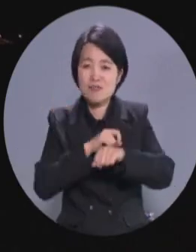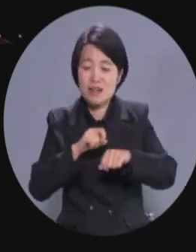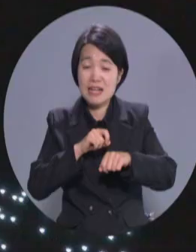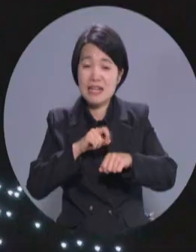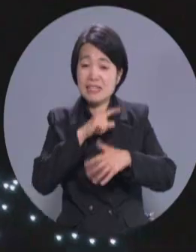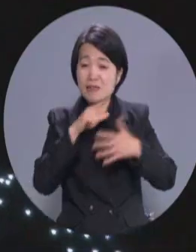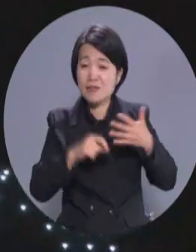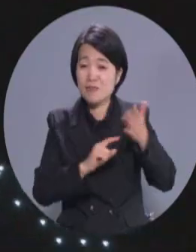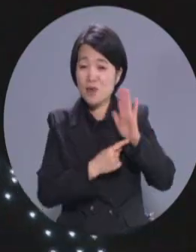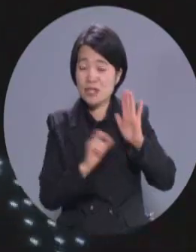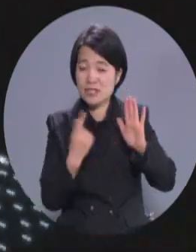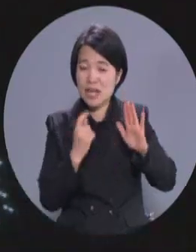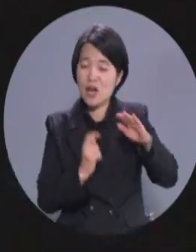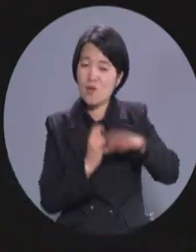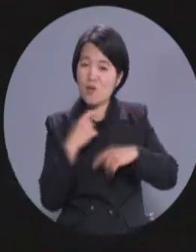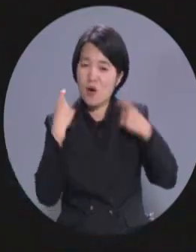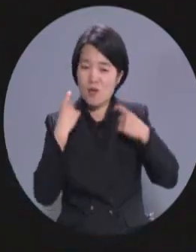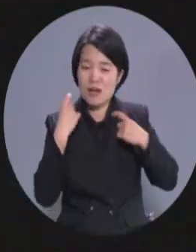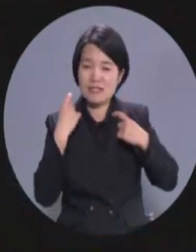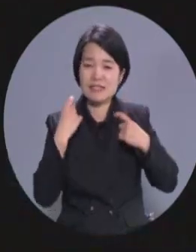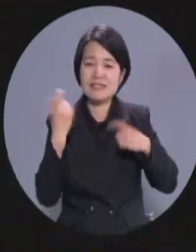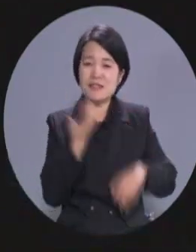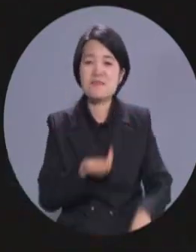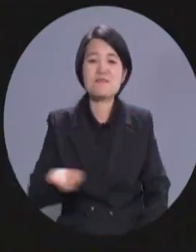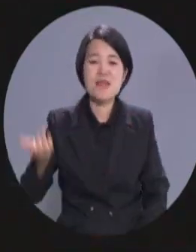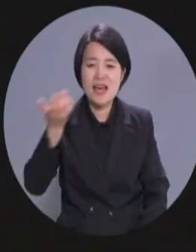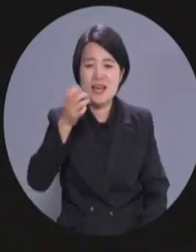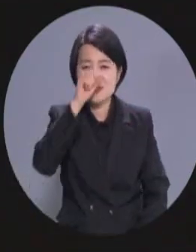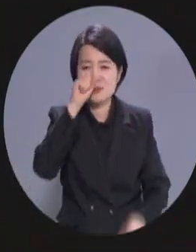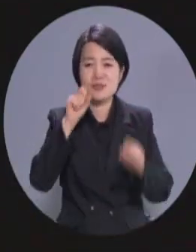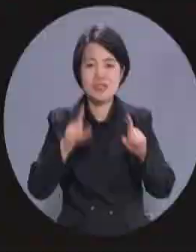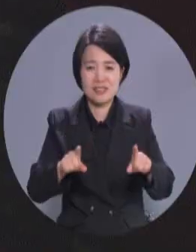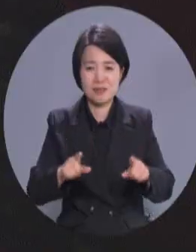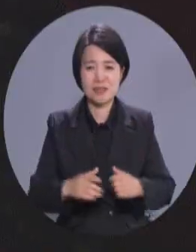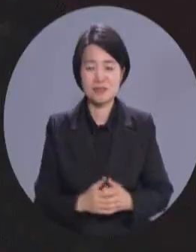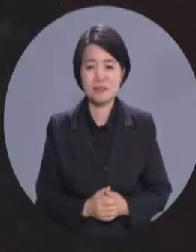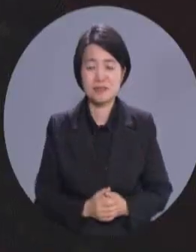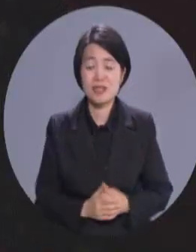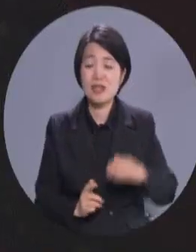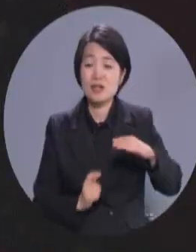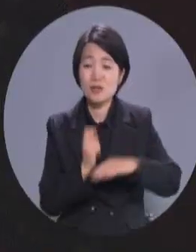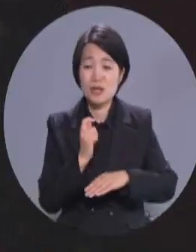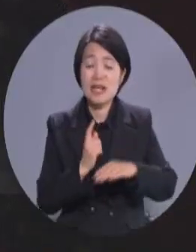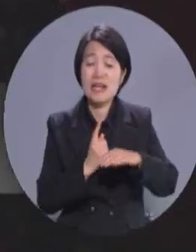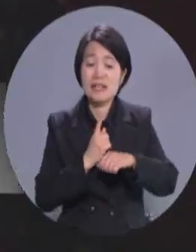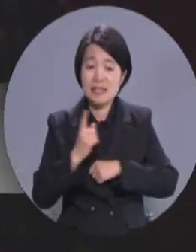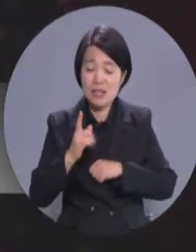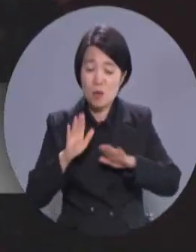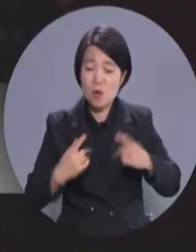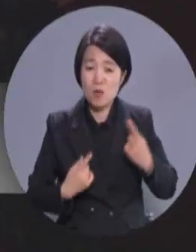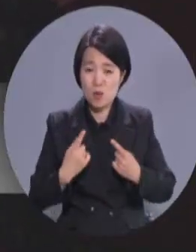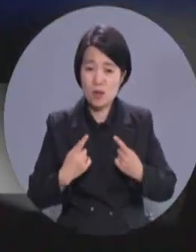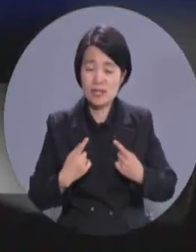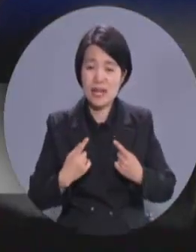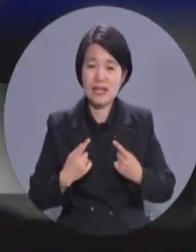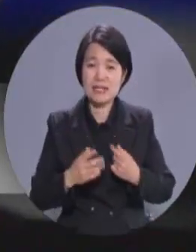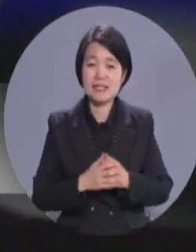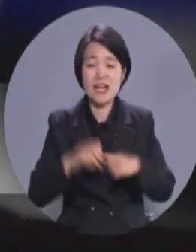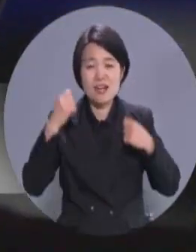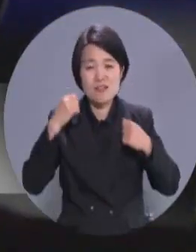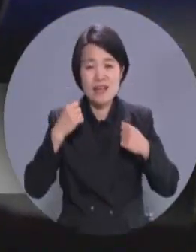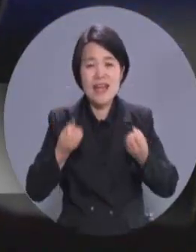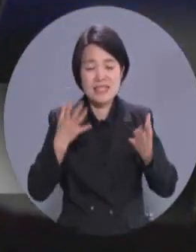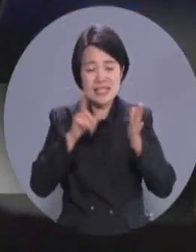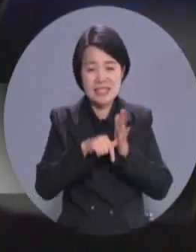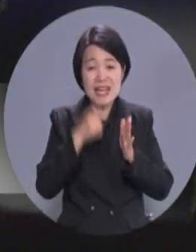출연으로 관광은 한단계 성장하는 계기가 됐습니다 고는 내년에도 올해보다 공연 기간을 한 달 정도